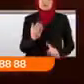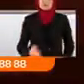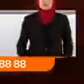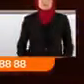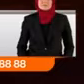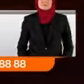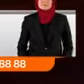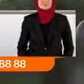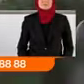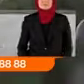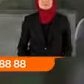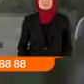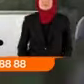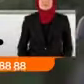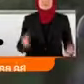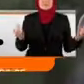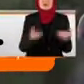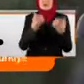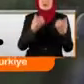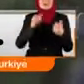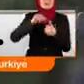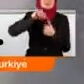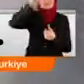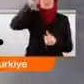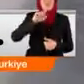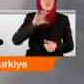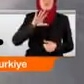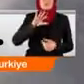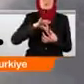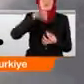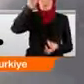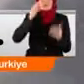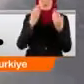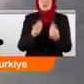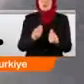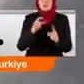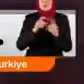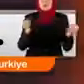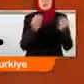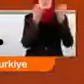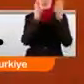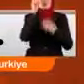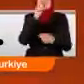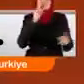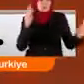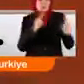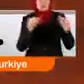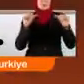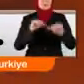arkadan yanlara yardım et alevlerin yüksekliği 15 metreyi buldu Dumandan Göz gözü görmedi